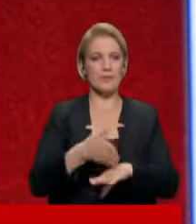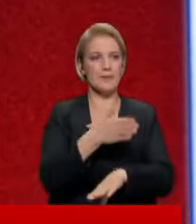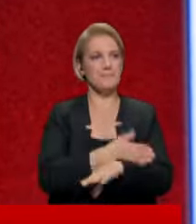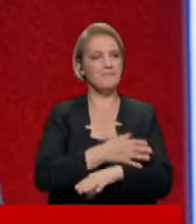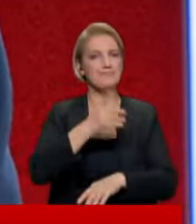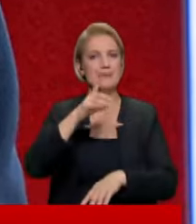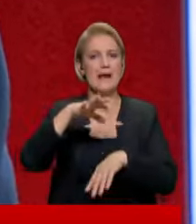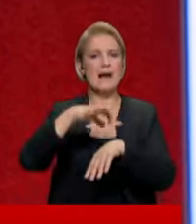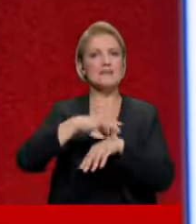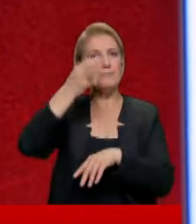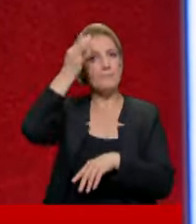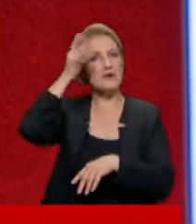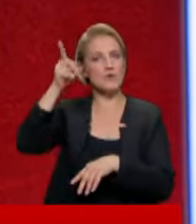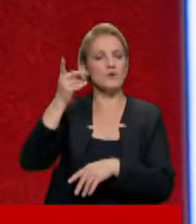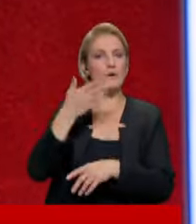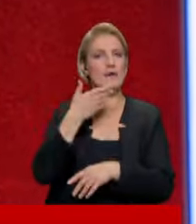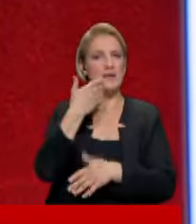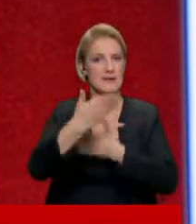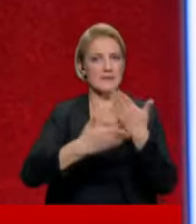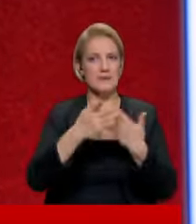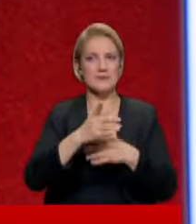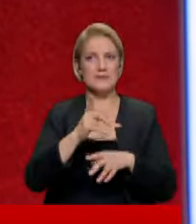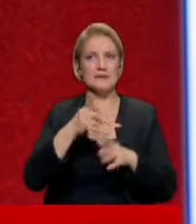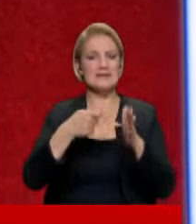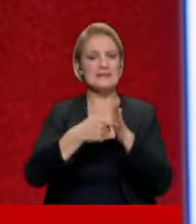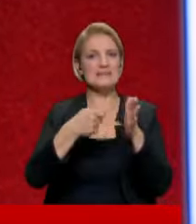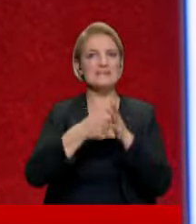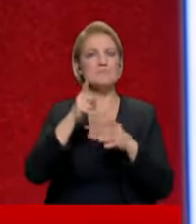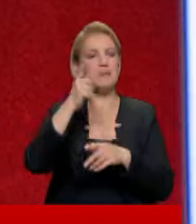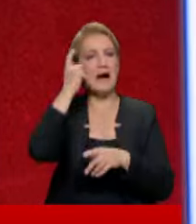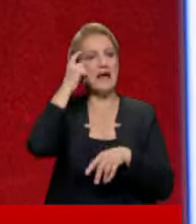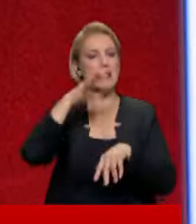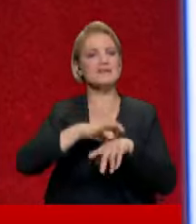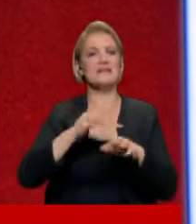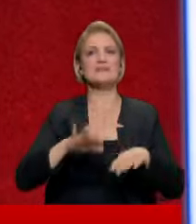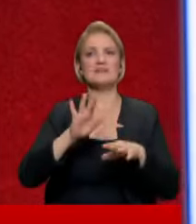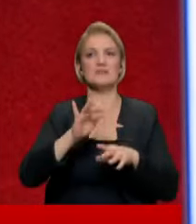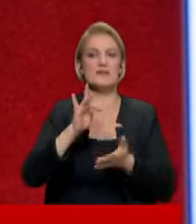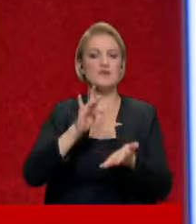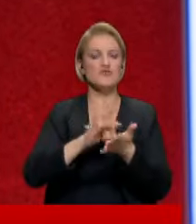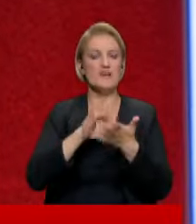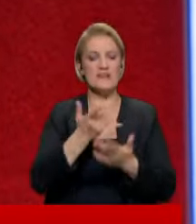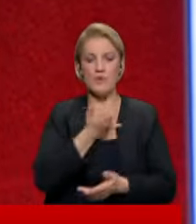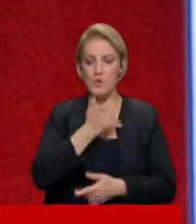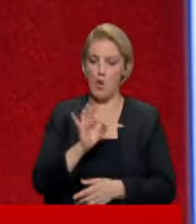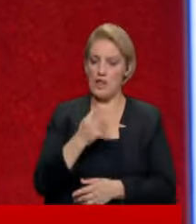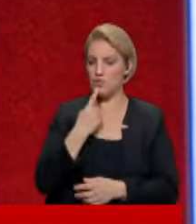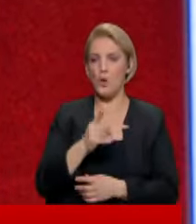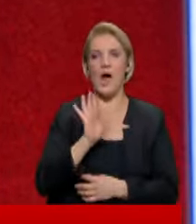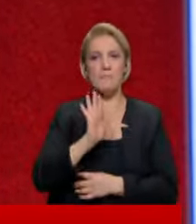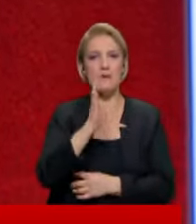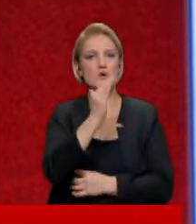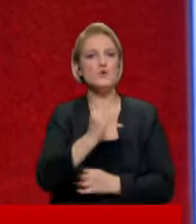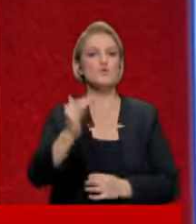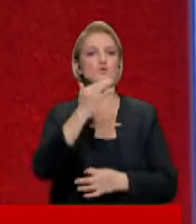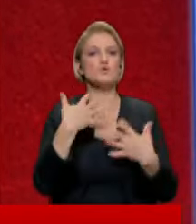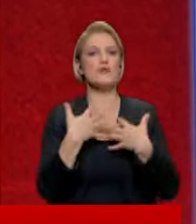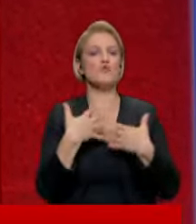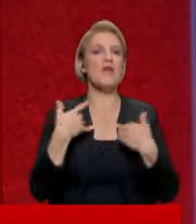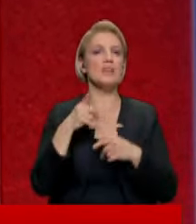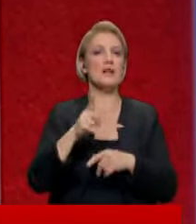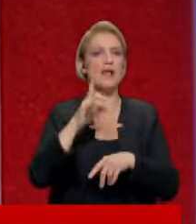akıl hastanesinden söz ettik Tabii ki adları akıl hastanesi değil artık ama ceza hukukunda öyle diyoruz mesela yüksek güvenlikli